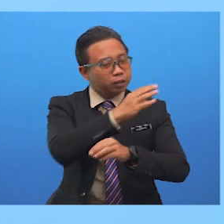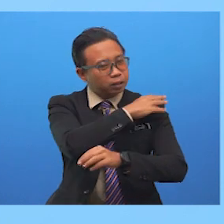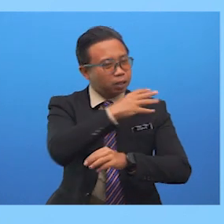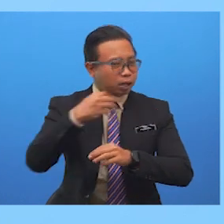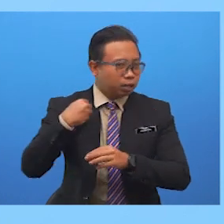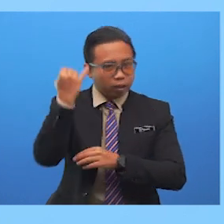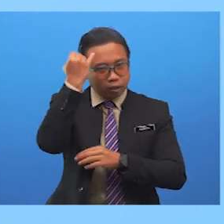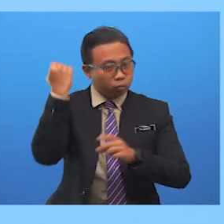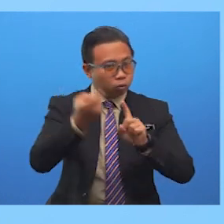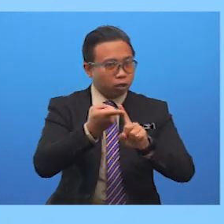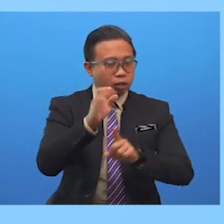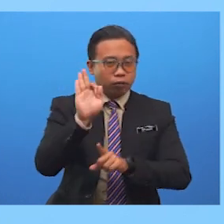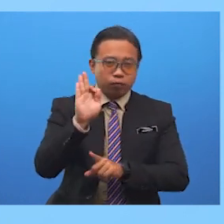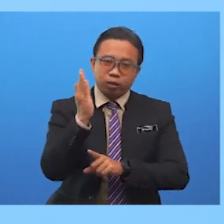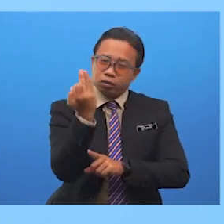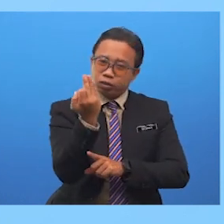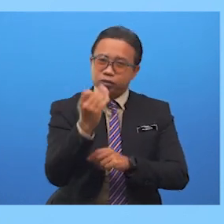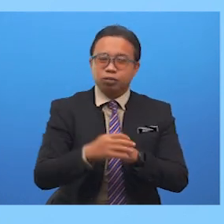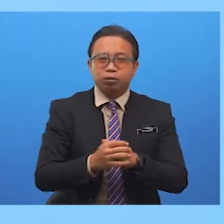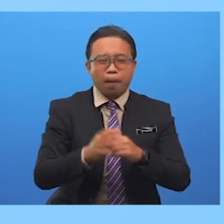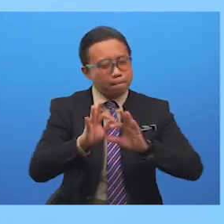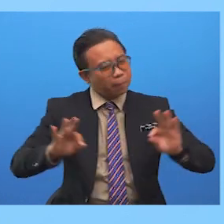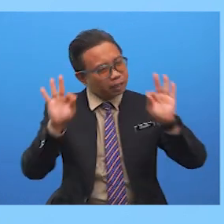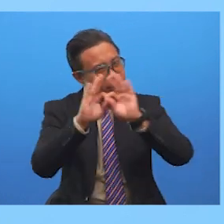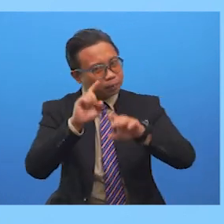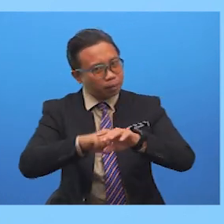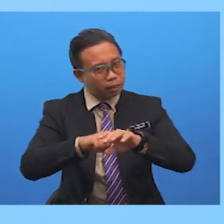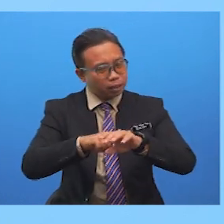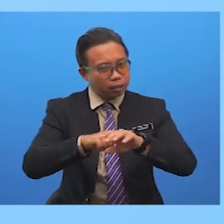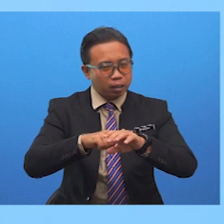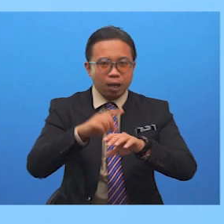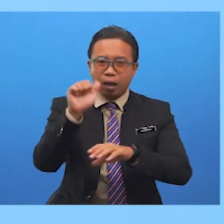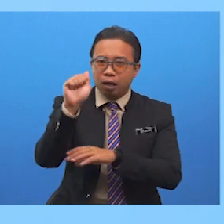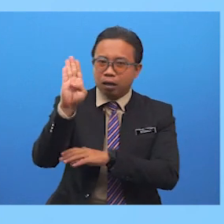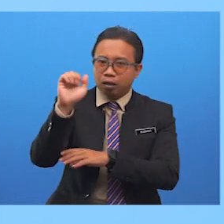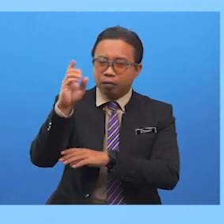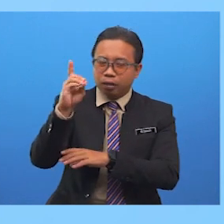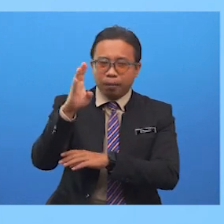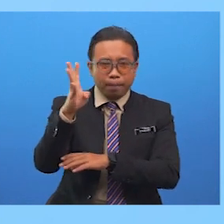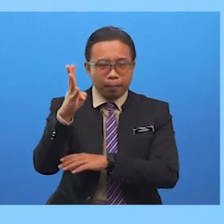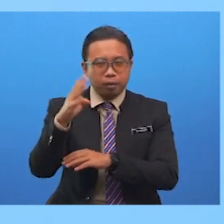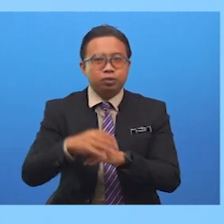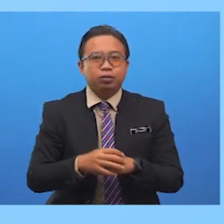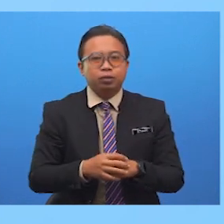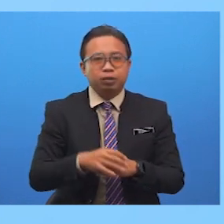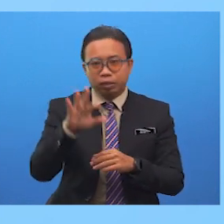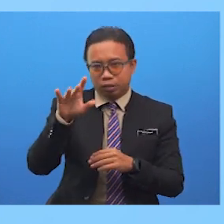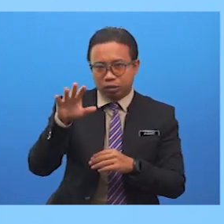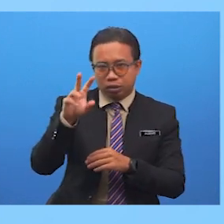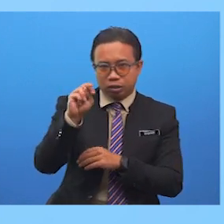ilmuwan dari Perancis ia syuting pada abad ke-14 yaitu Nicolas